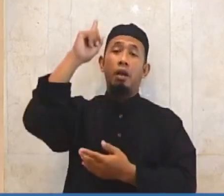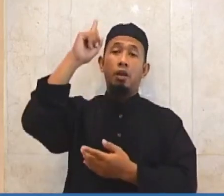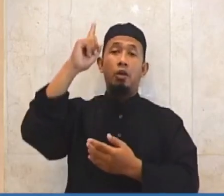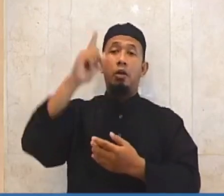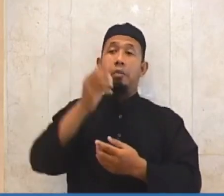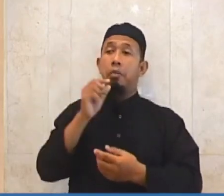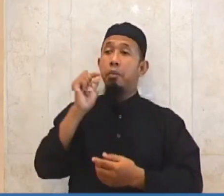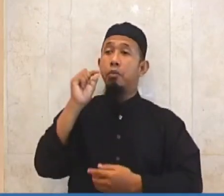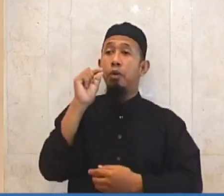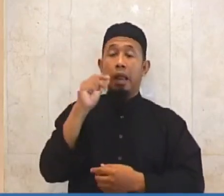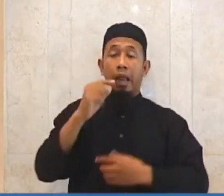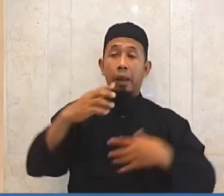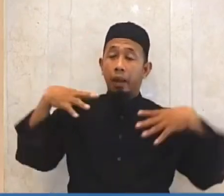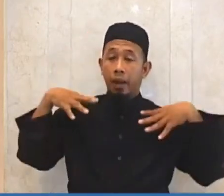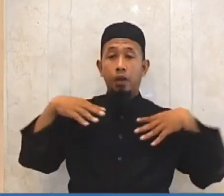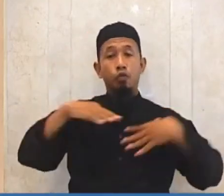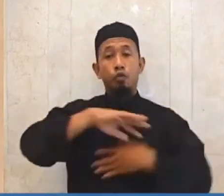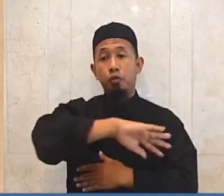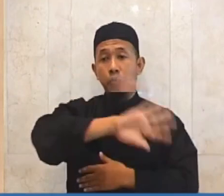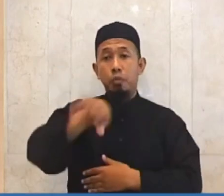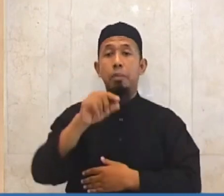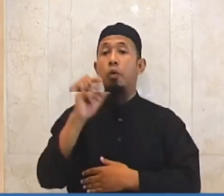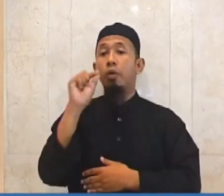inallah ya Aina